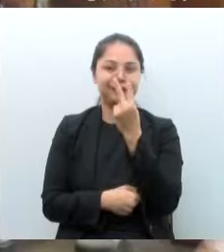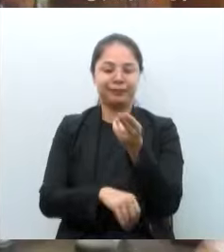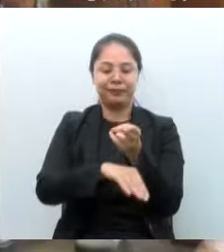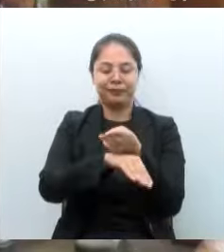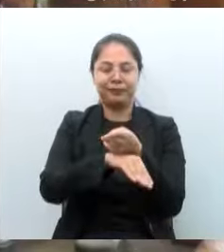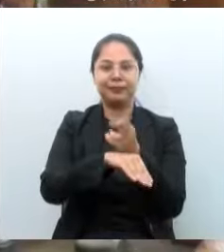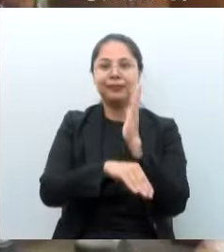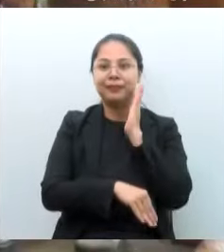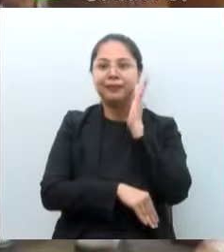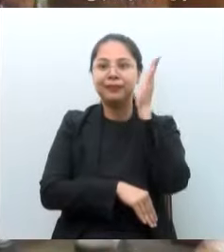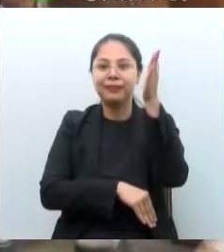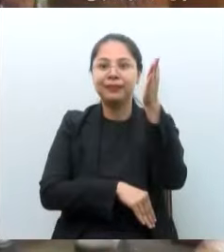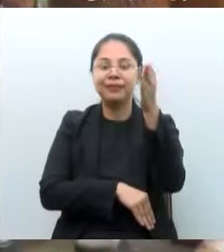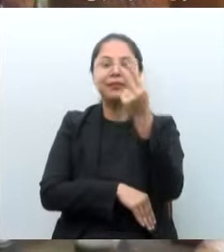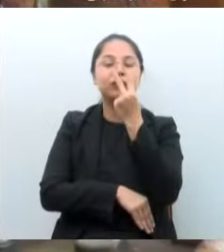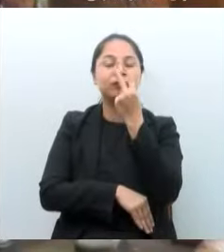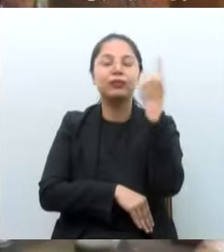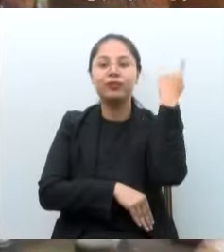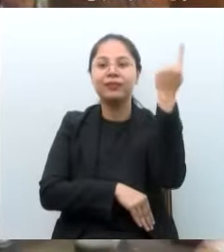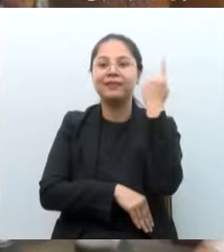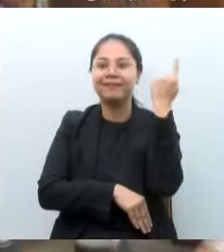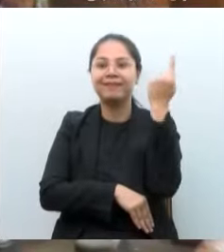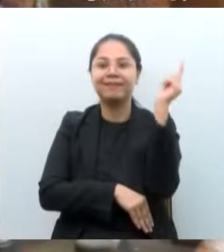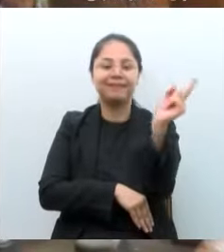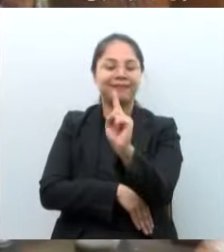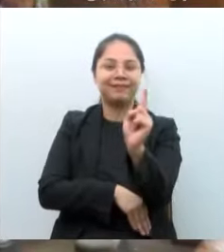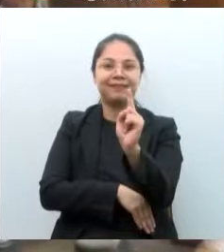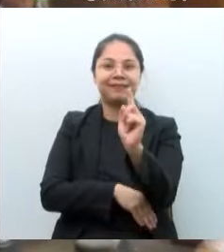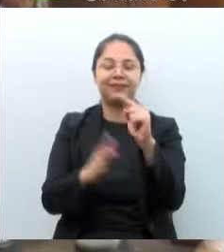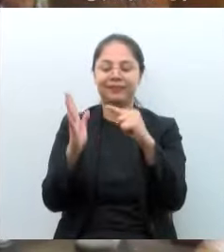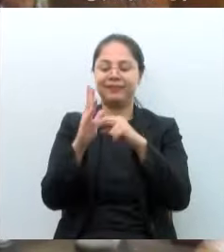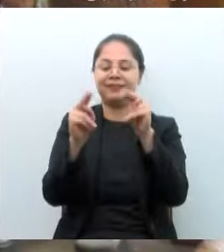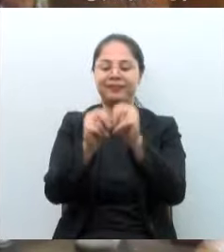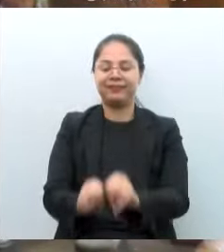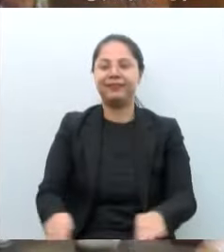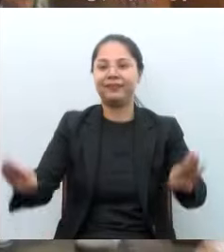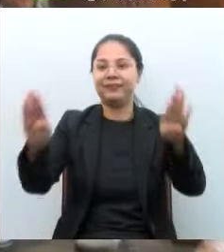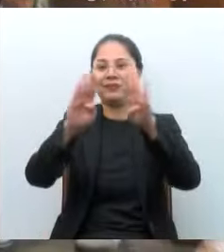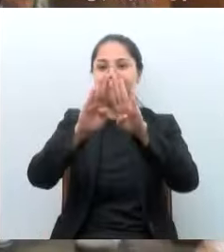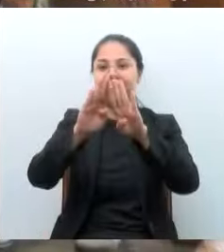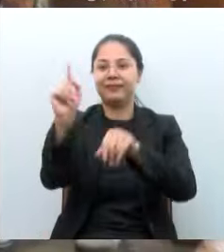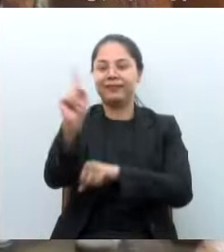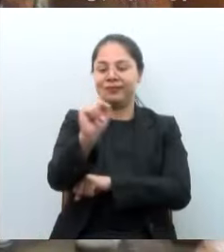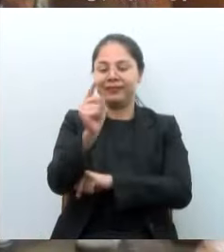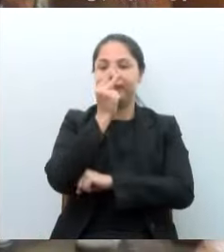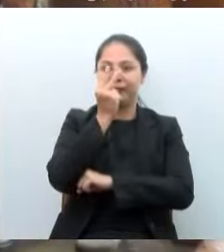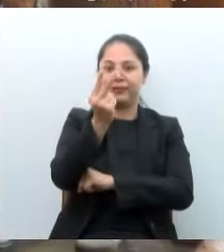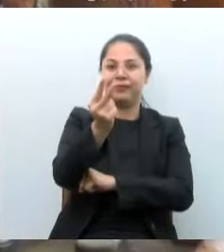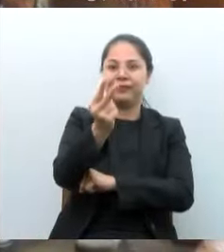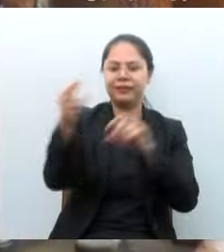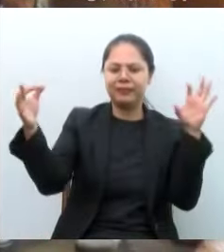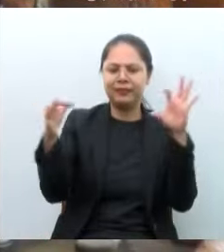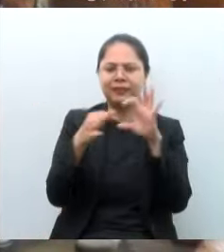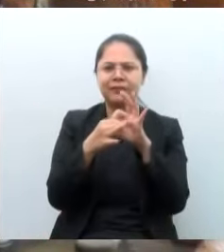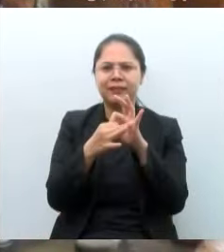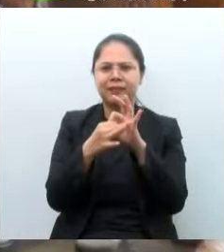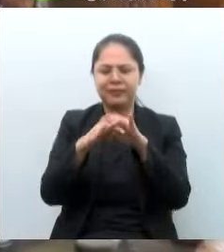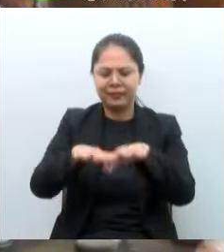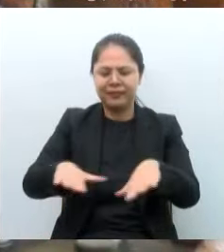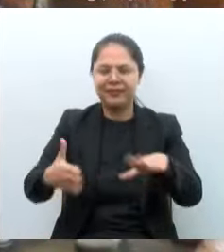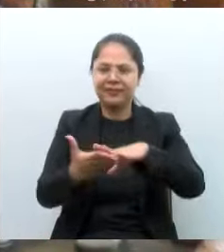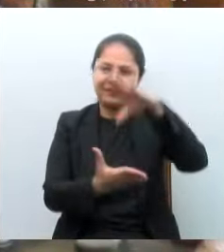าเราจะพาทัวร์ไปที่จังหวัดนครปฐมจะเป็นอย่างไรและมีความเกี่ยวข้องกับเด็ก